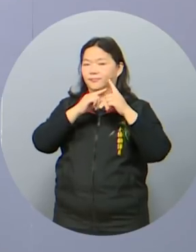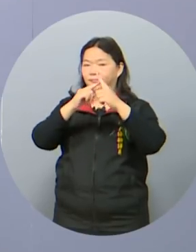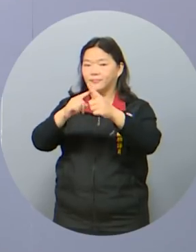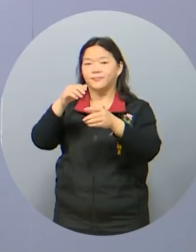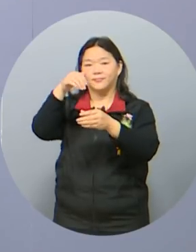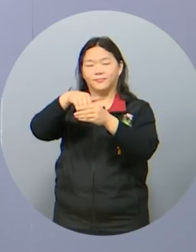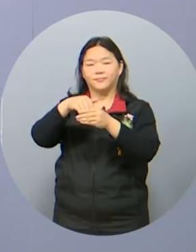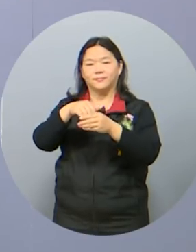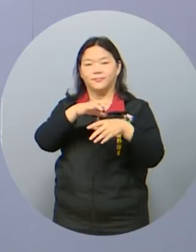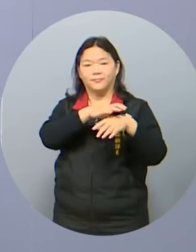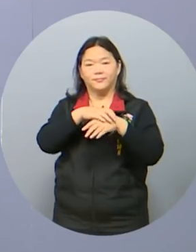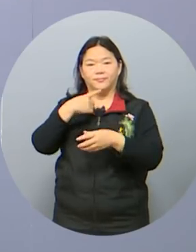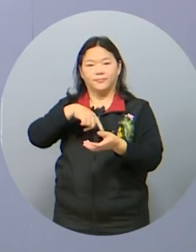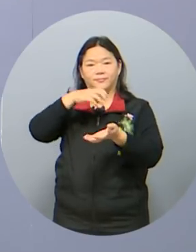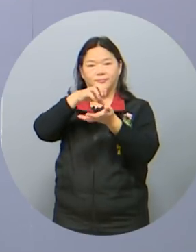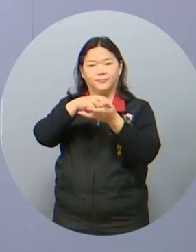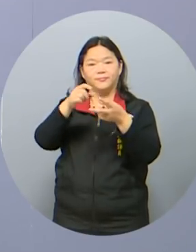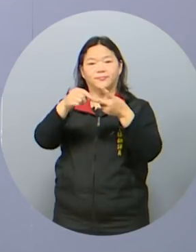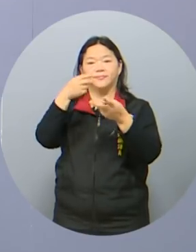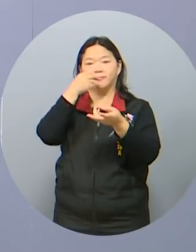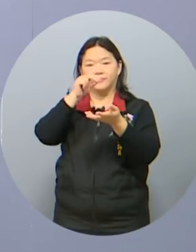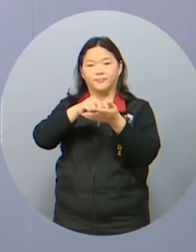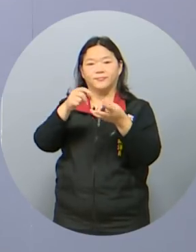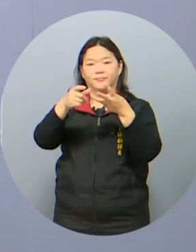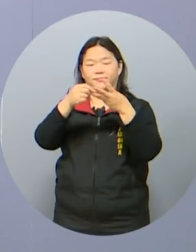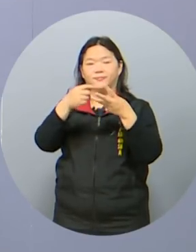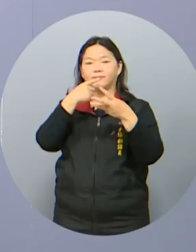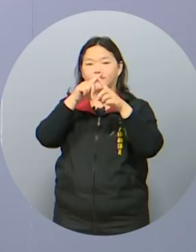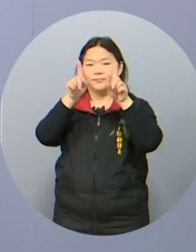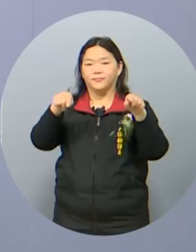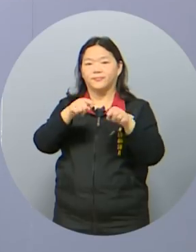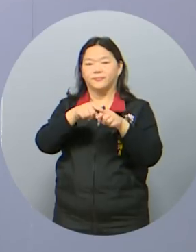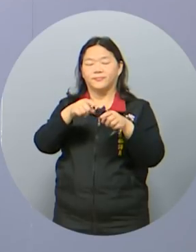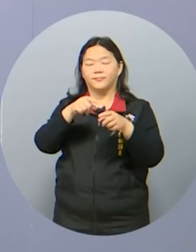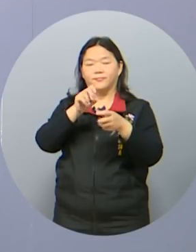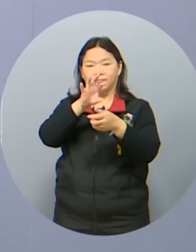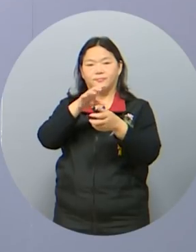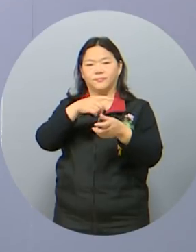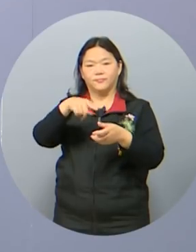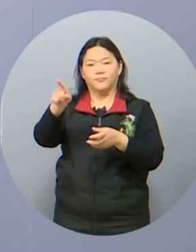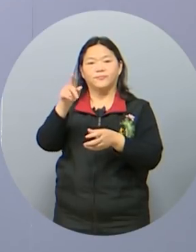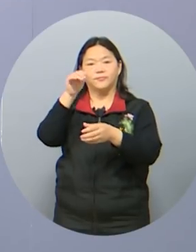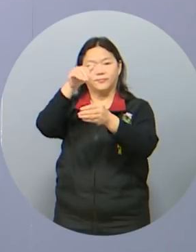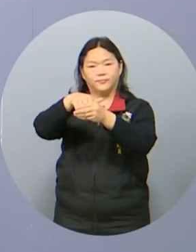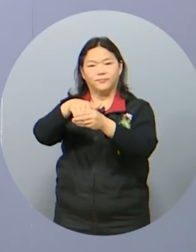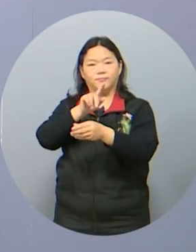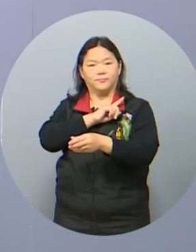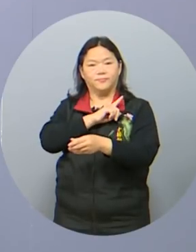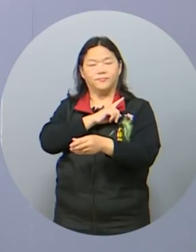携带本人国民身份证、印章和投票通知单，到指定的投开票所投